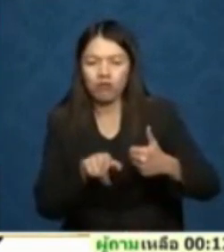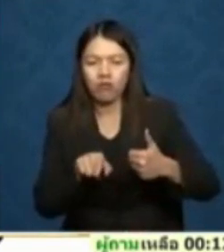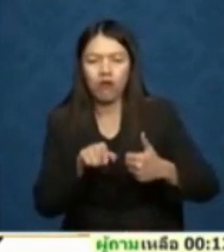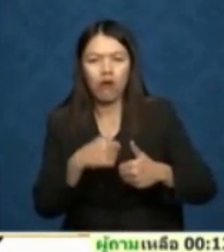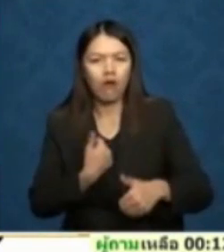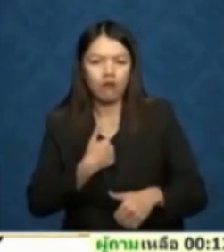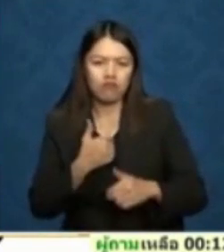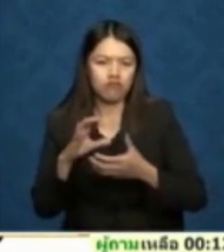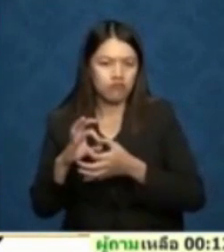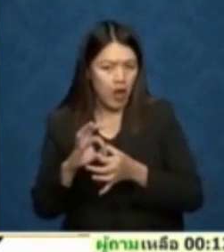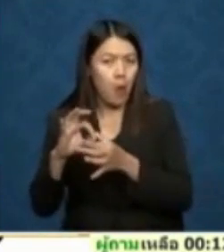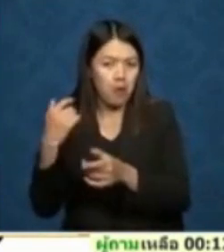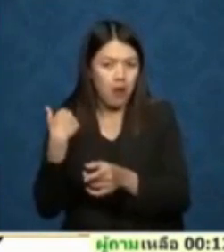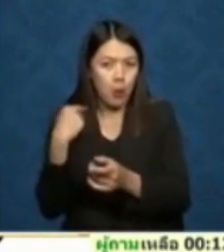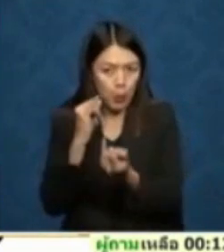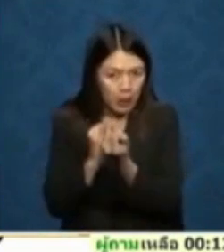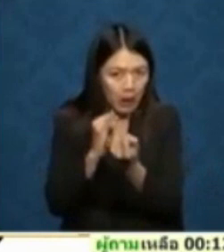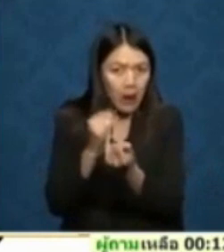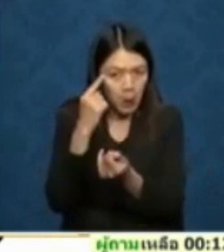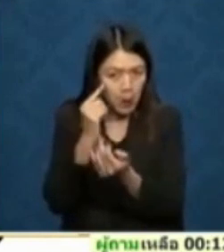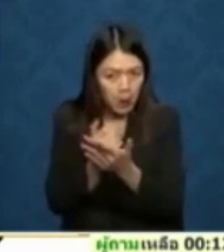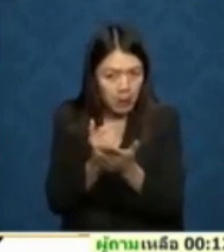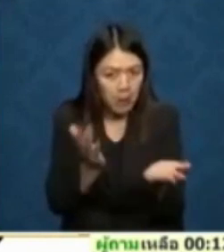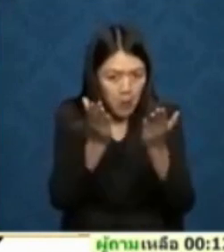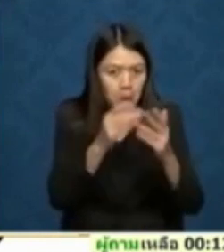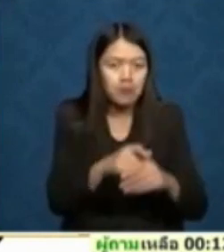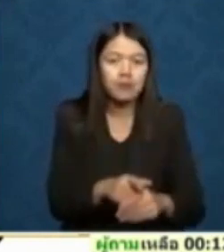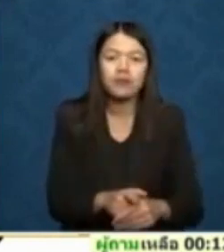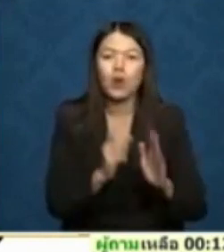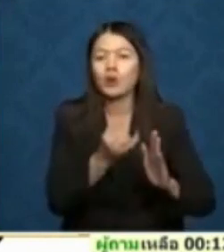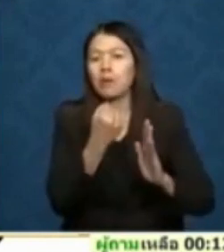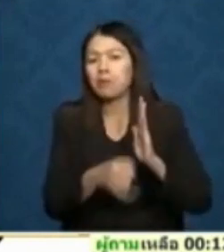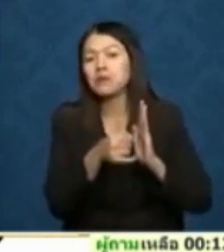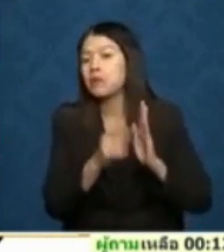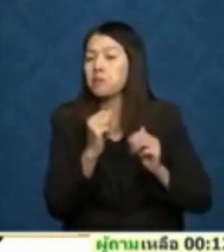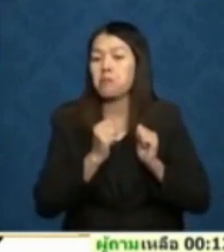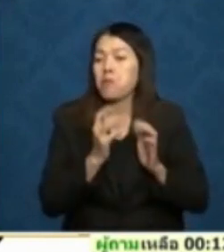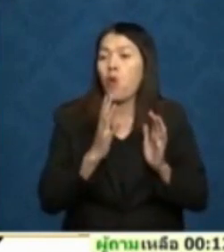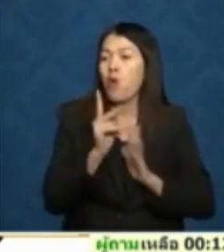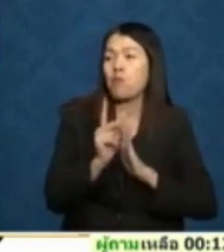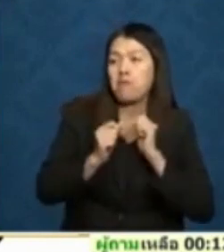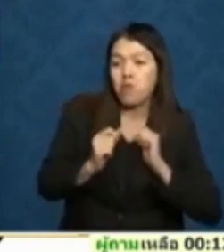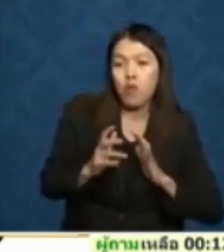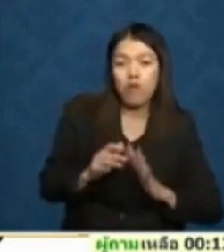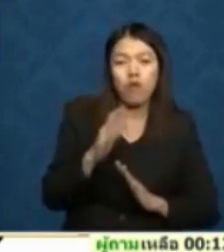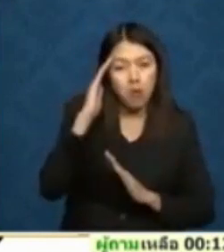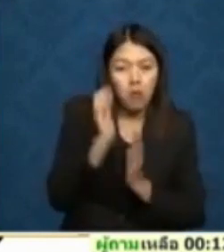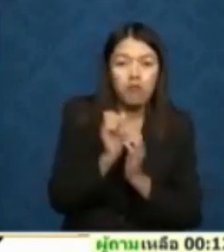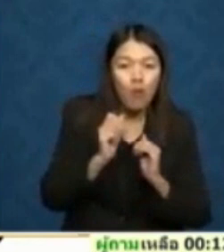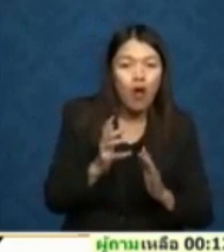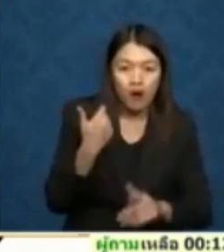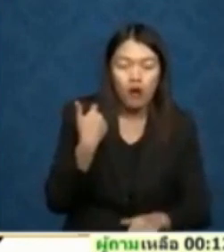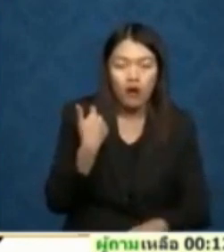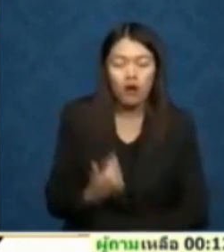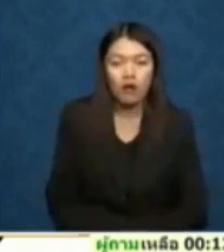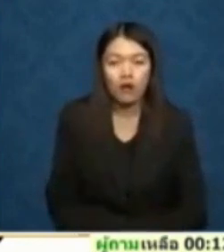ได้มีส่วนเกี่ยวข้องใดๆหรือไม่ได้มีการสนับสนุนให้ท้ายผู้กระทำความผิดหรือไม่ทั้งนี้เพื่อความบริสุทธิ์และที่จะพูดถึงไม่